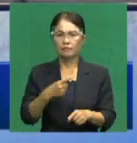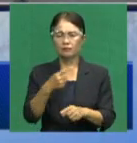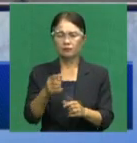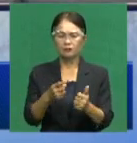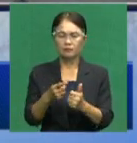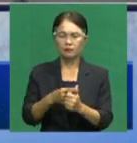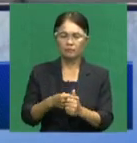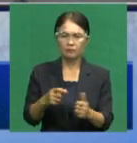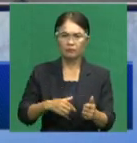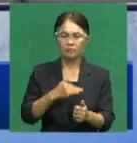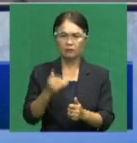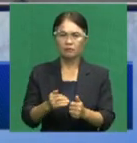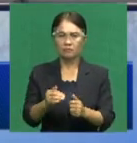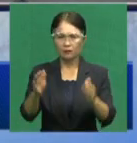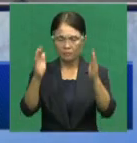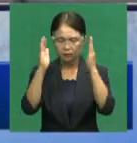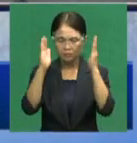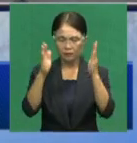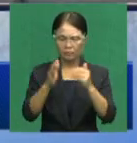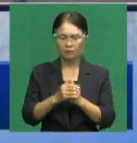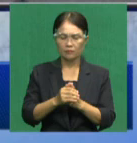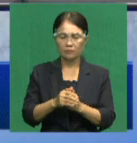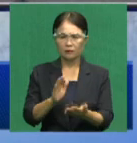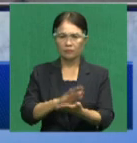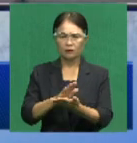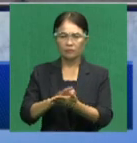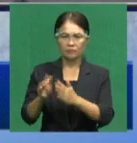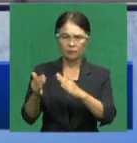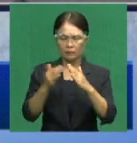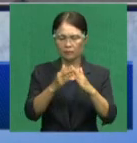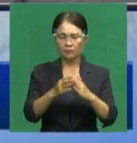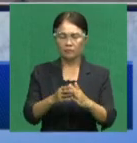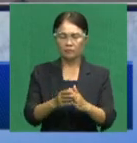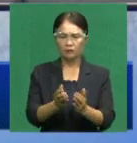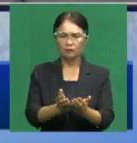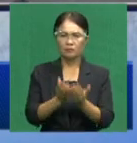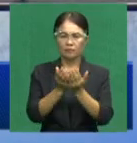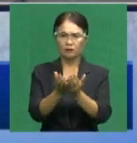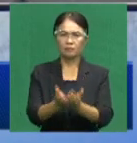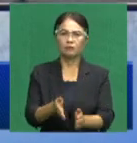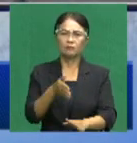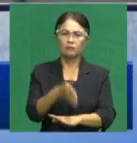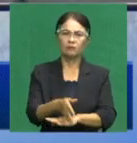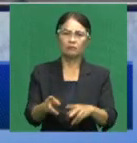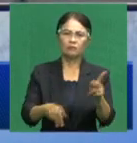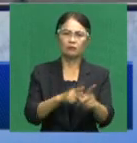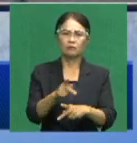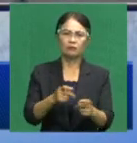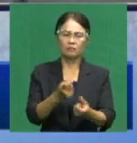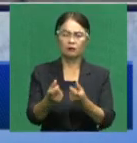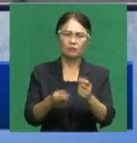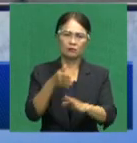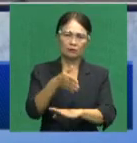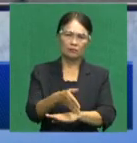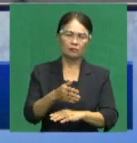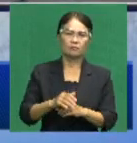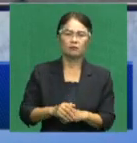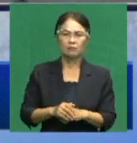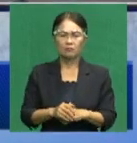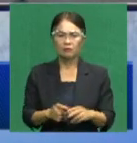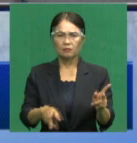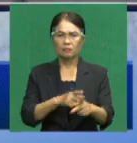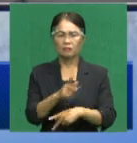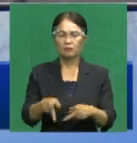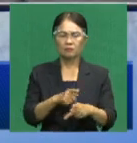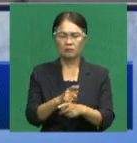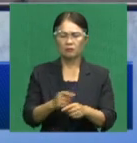ជូនខាងដើមអញ្ចឹងគឺដោយសារតែមានការយកចិត្តទុកដាក់ពីសាលារាជធានីភ្នំពេញគឺការដាក់សាឡាងសម្រាប់ឲ្យប្រជាពលរដ្ឋនឹងធ្វើដំណើរឆ្លងកាត់ហើយមួយទៀតប្រជា